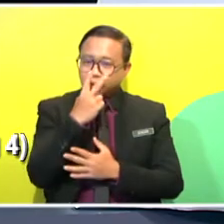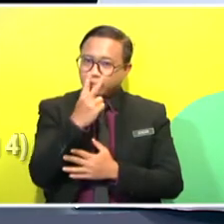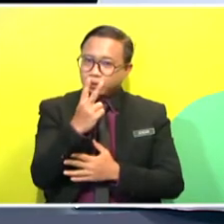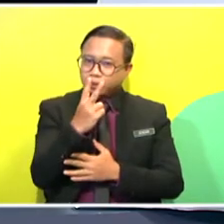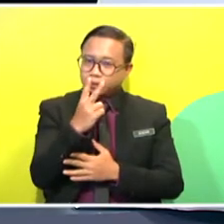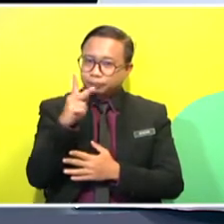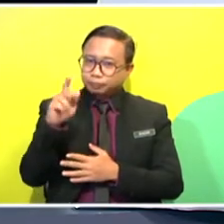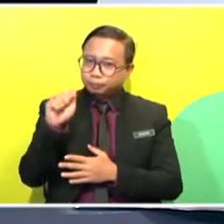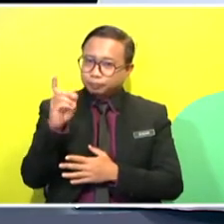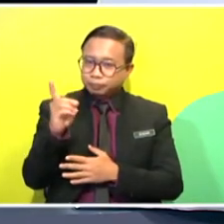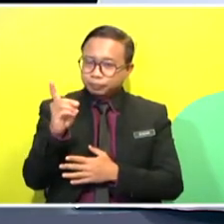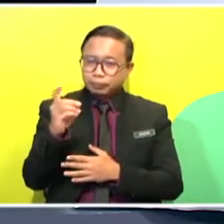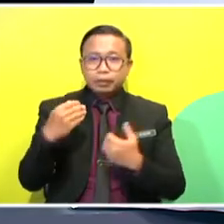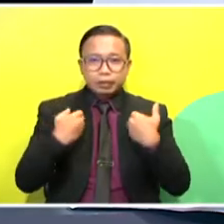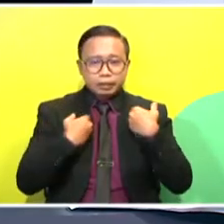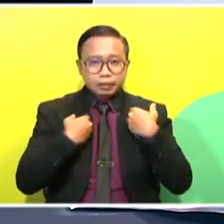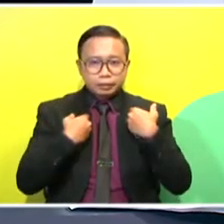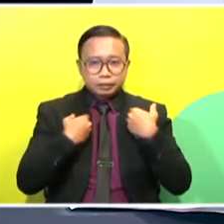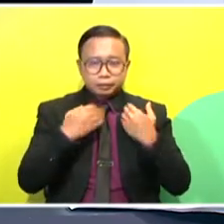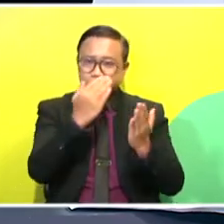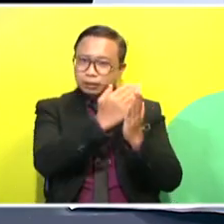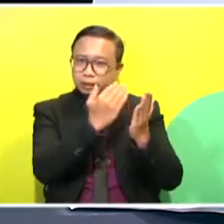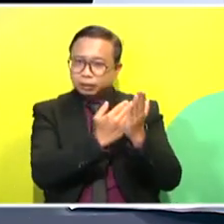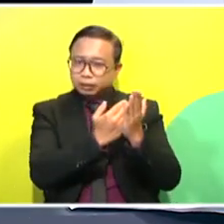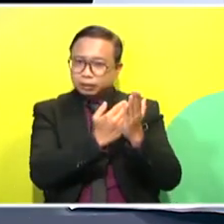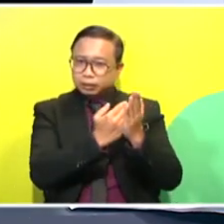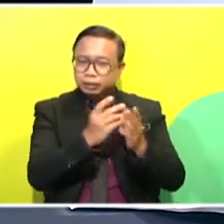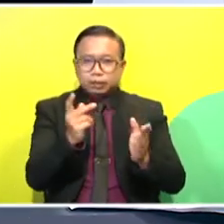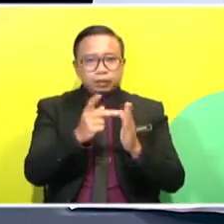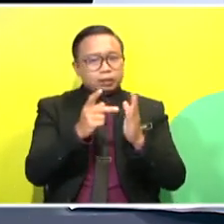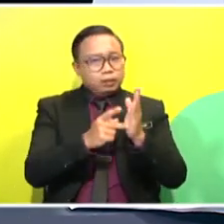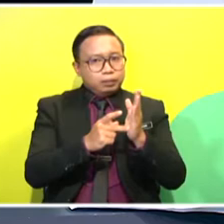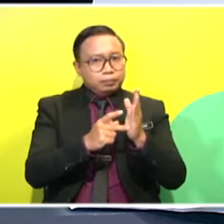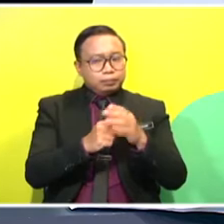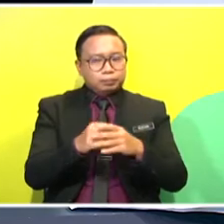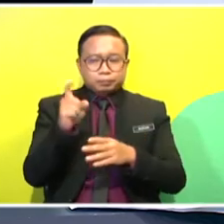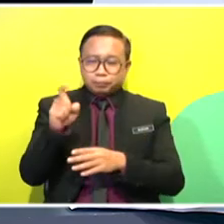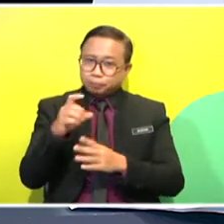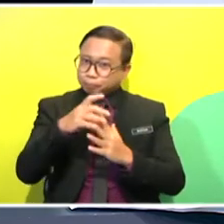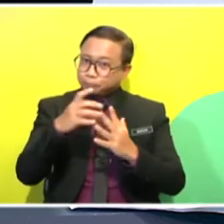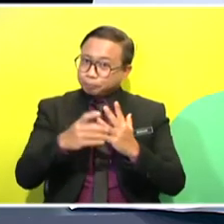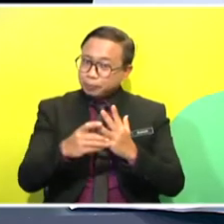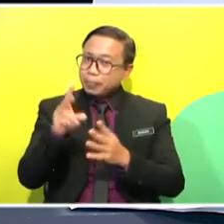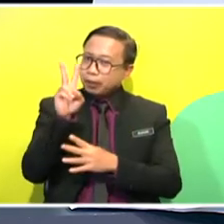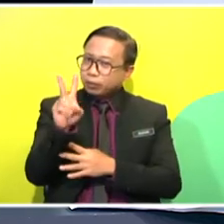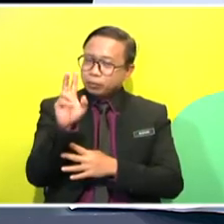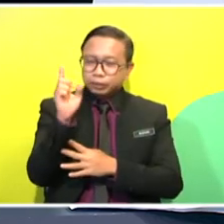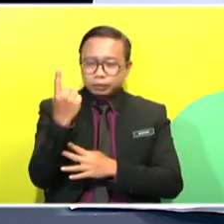kad-kad ini adalah senarai peraturan tersebut. Baik. Nisa perlu memilih dua sahaja dalam